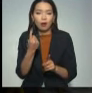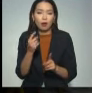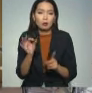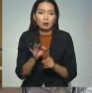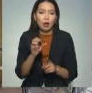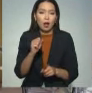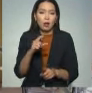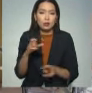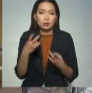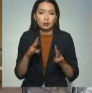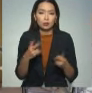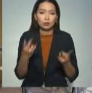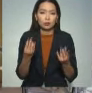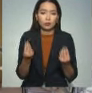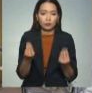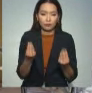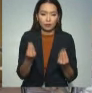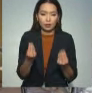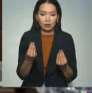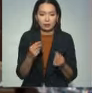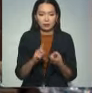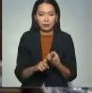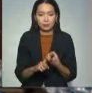электростанцией, хотя бы с финансовой точки зрения.